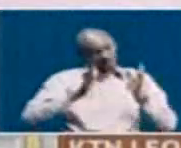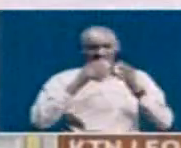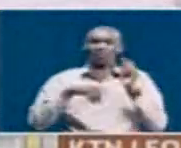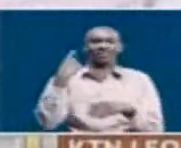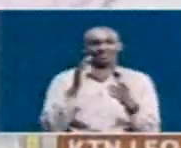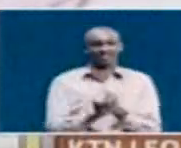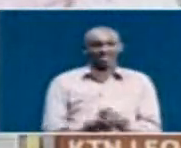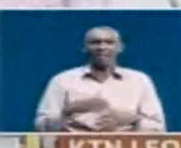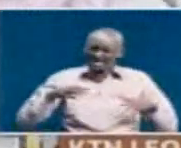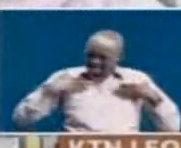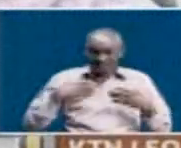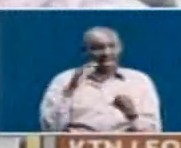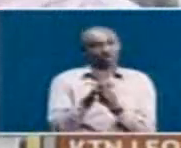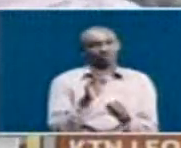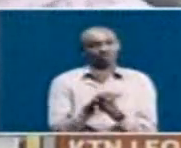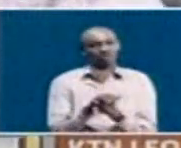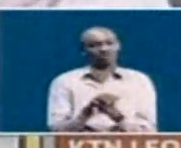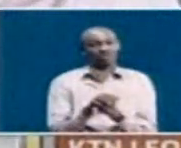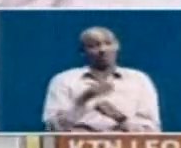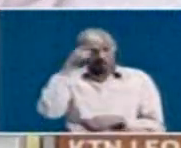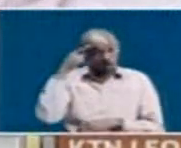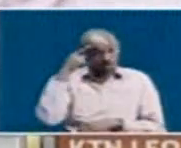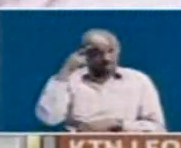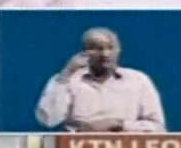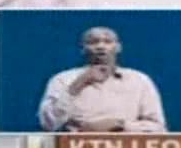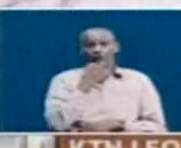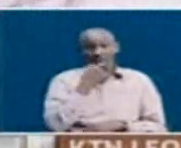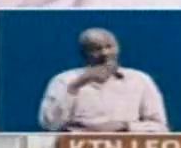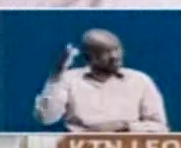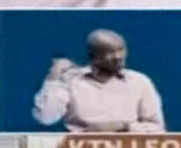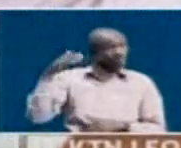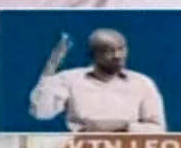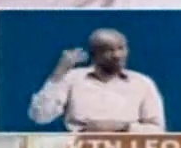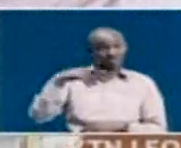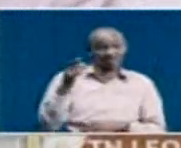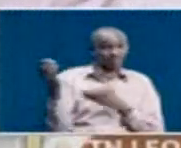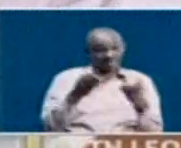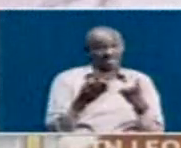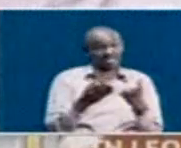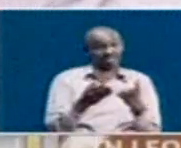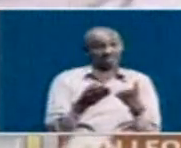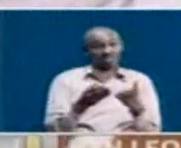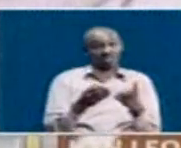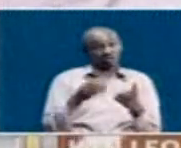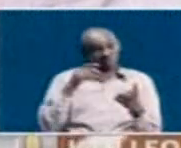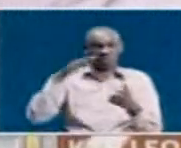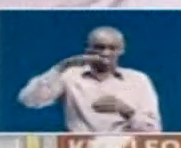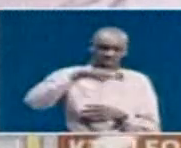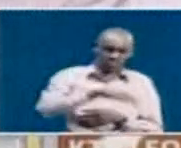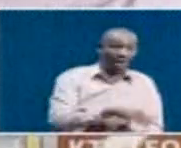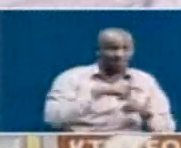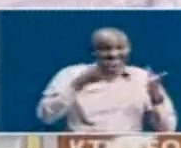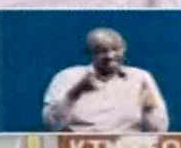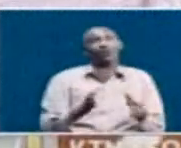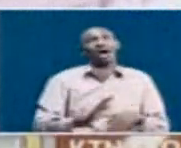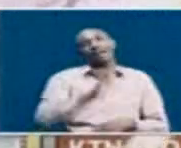vizuri. Nimefurahia mno. Sababu Gor Mahia hapo mbeleni kidogo walikuwa wameanza kurudi chini. Lakini sasa